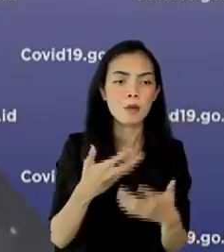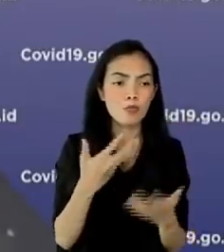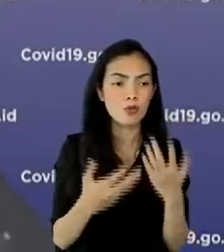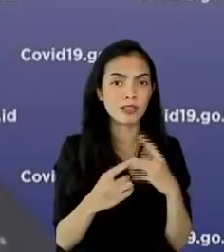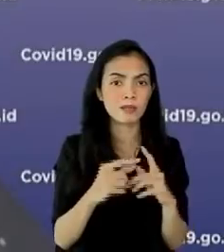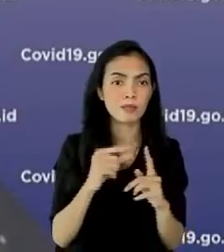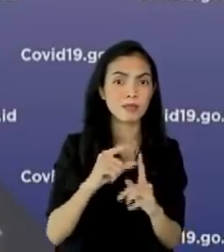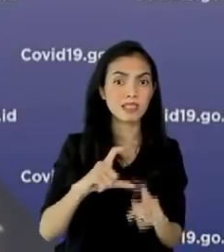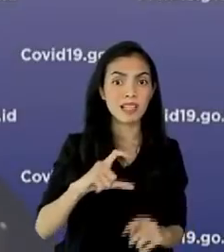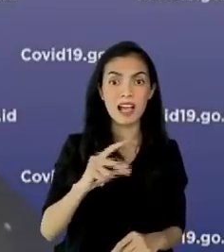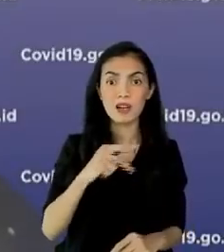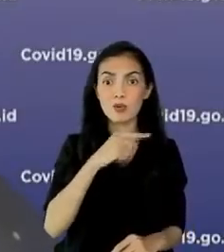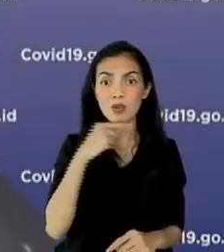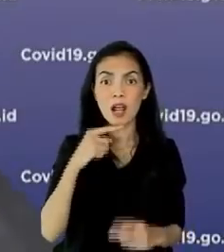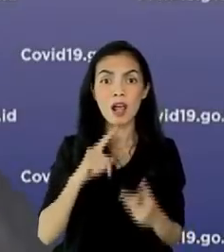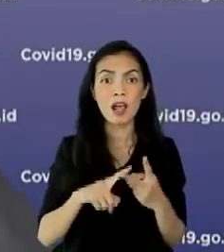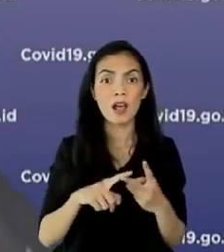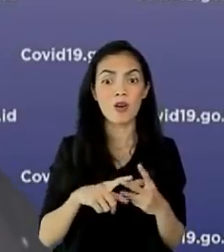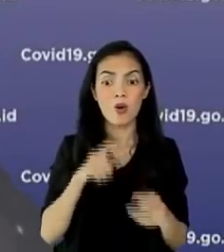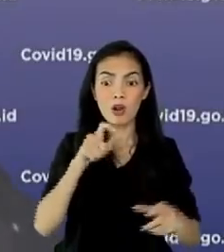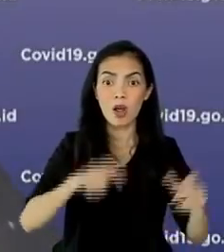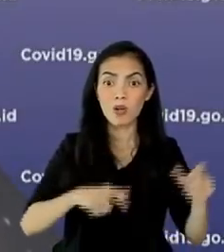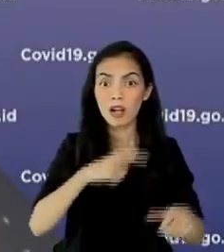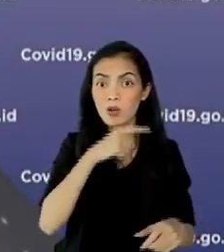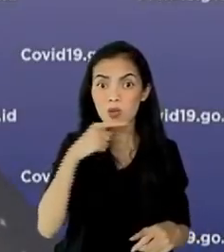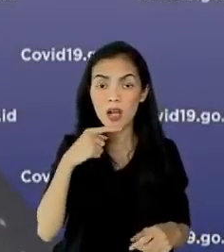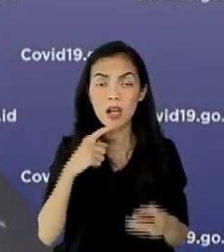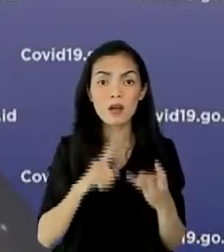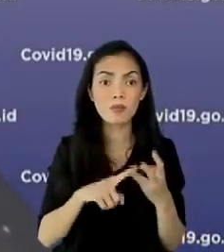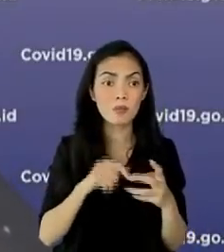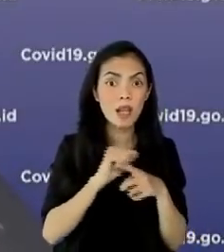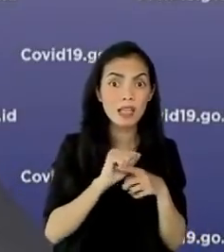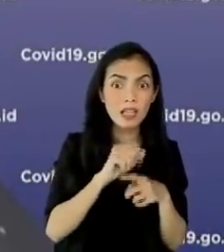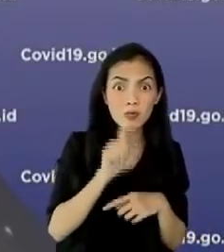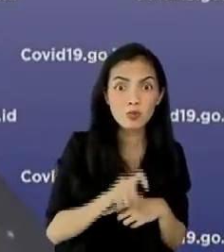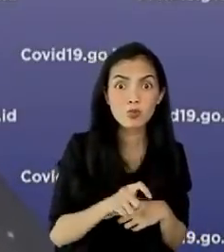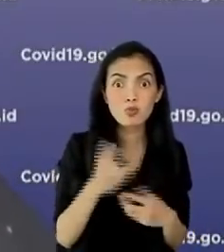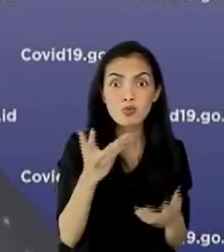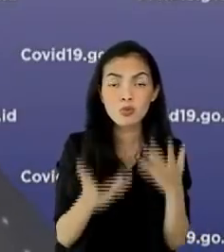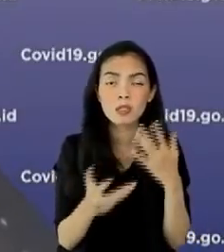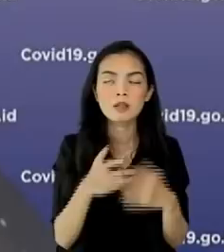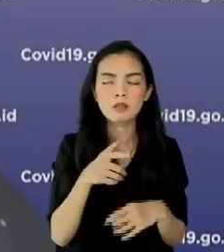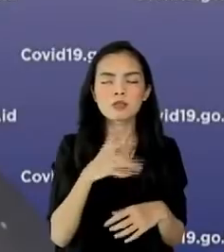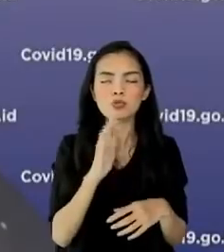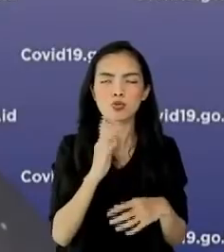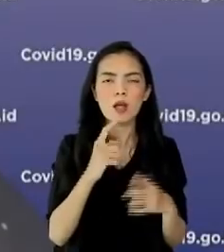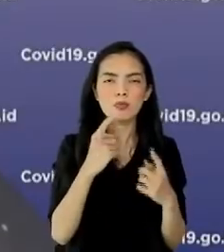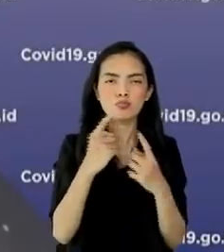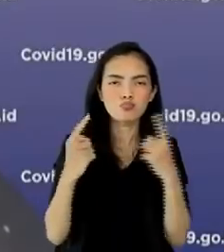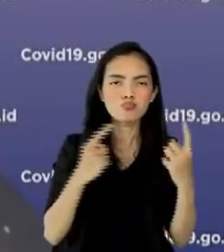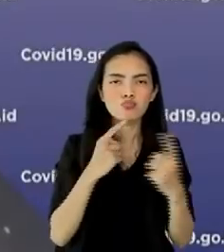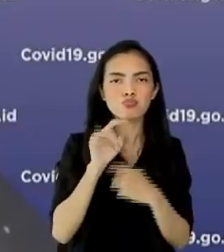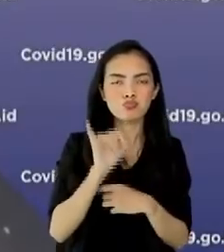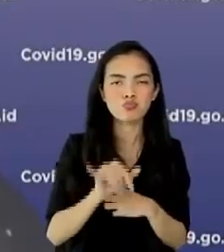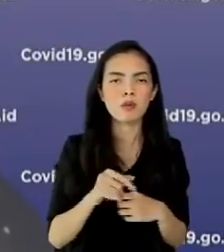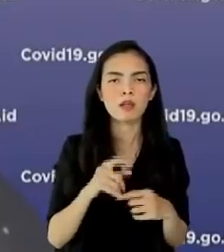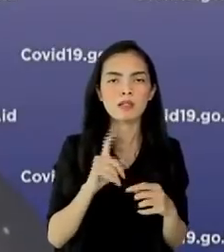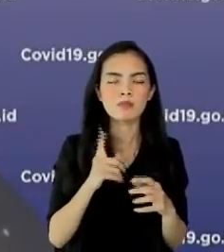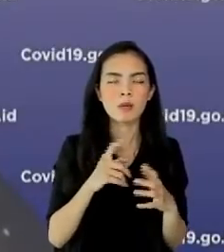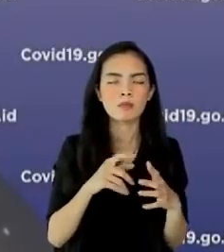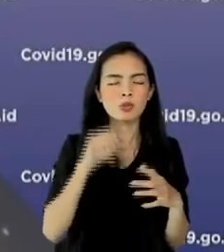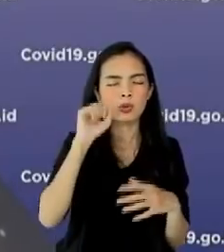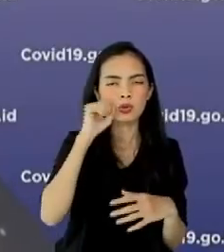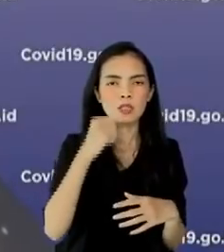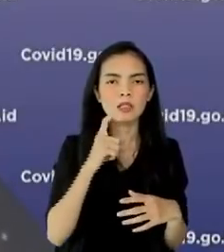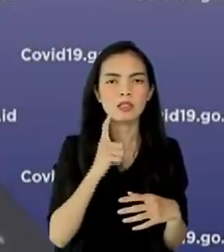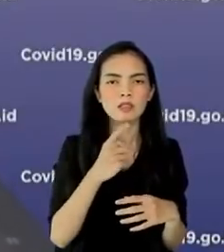kurang PCR-nya, apakah kurang SDM-nya, apakah dibutuhkan pelatihan, itu juga memang dibahas karena lagi-lagi memang ada